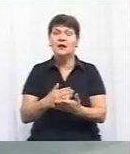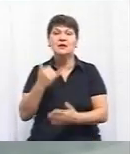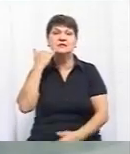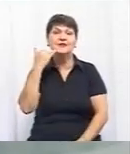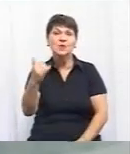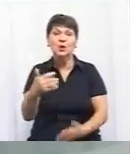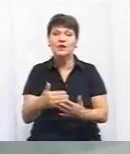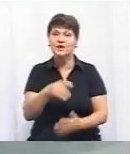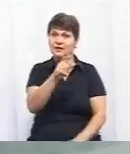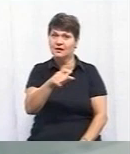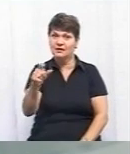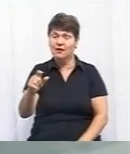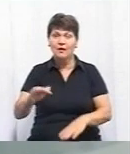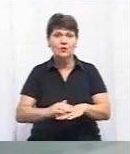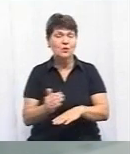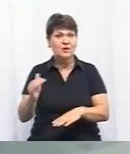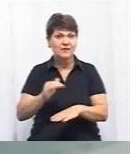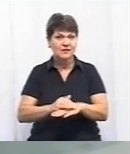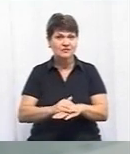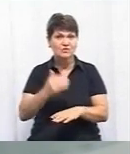Якщо ви нас чуєте, ставте питання.